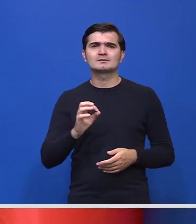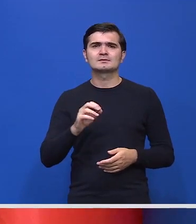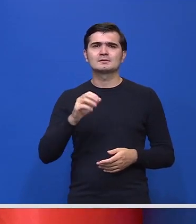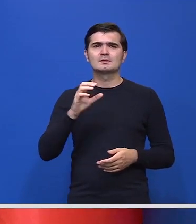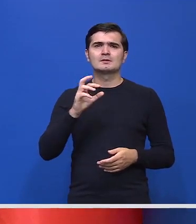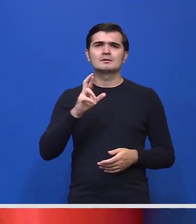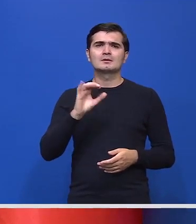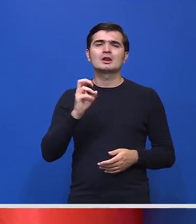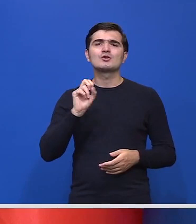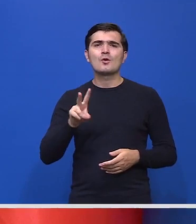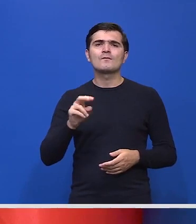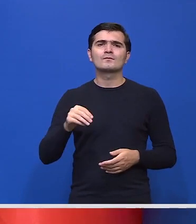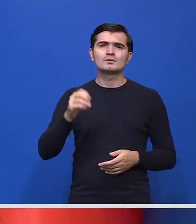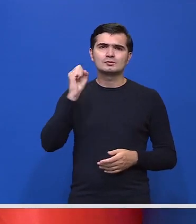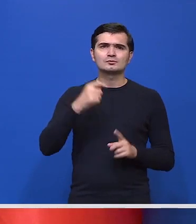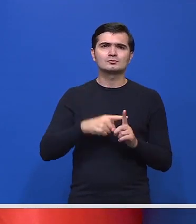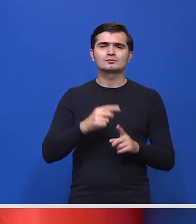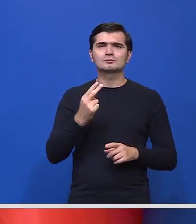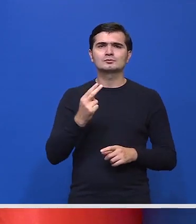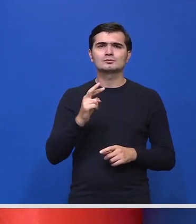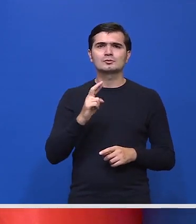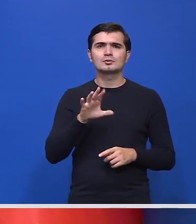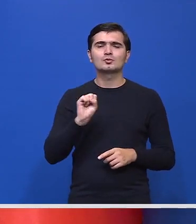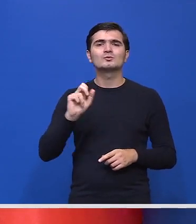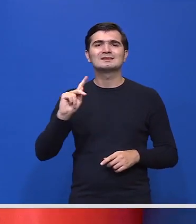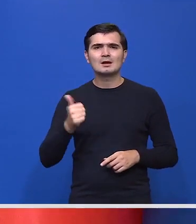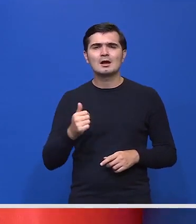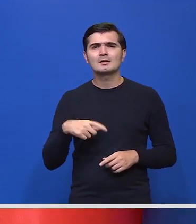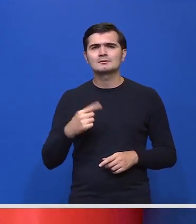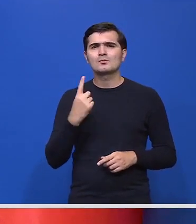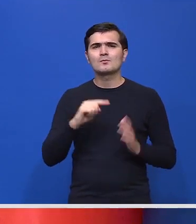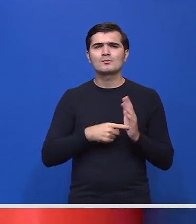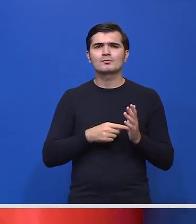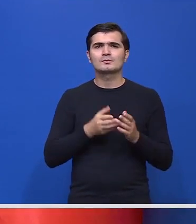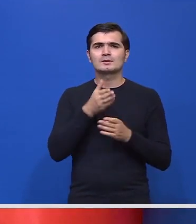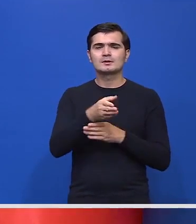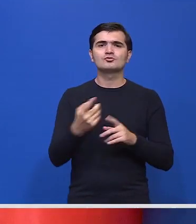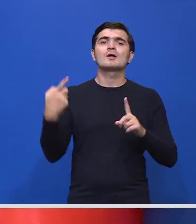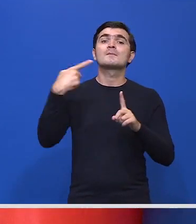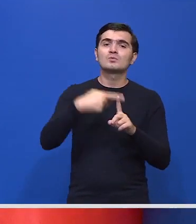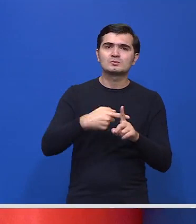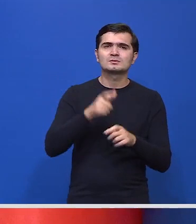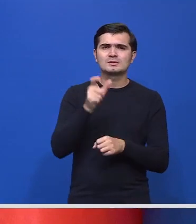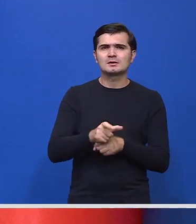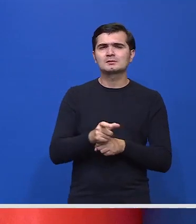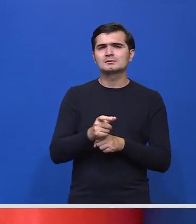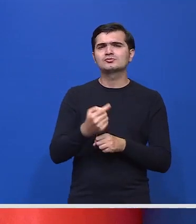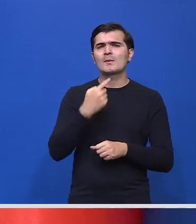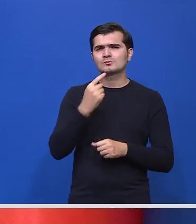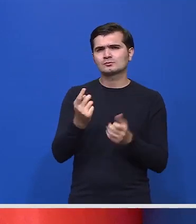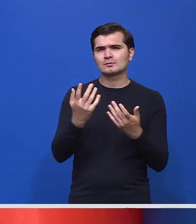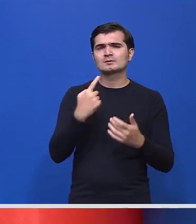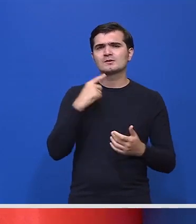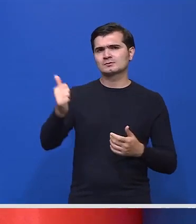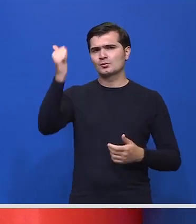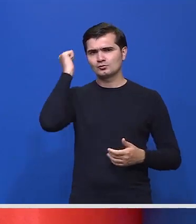de Sus, Krasnoilsk și Ulma Ruska. Este un punct de trecere a frontierei în plus față de cel pe care în urmă cu câteva săptămâni îl prezentam